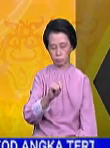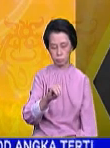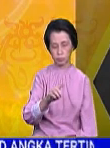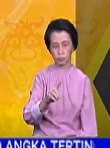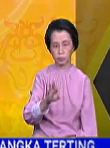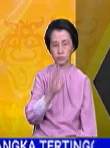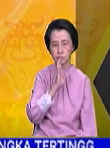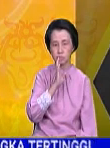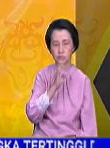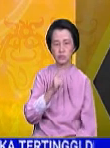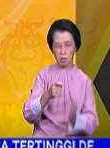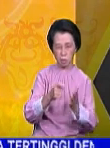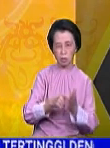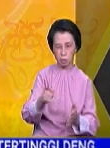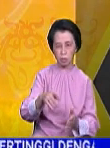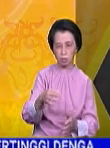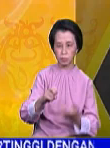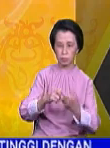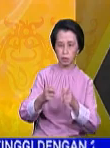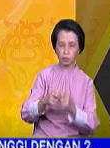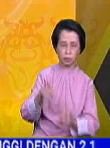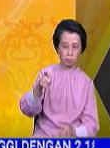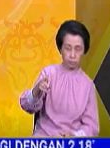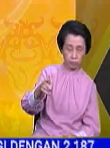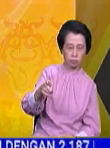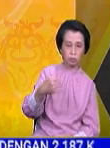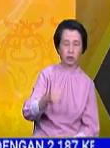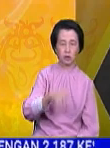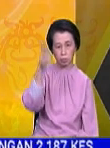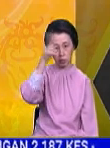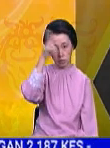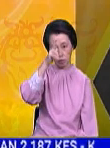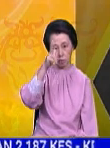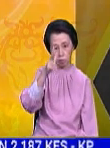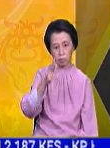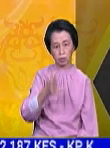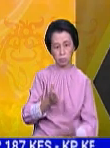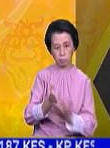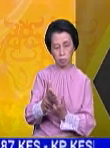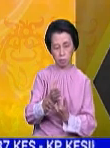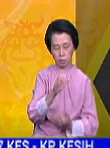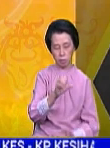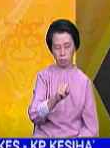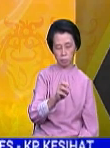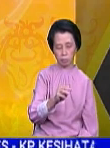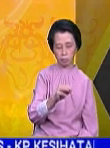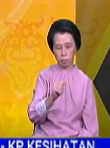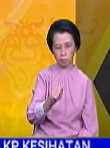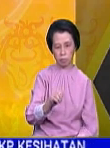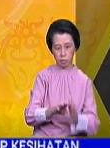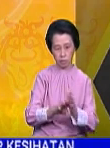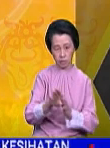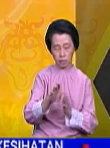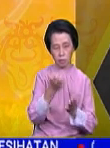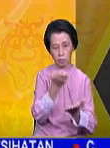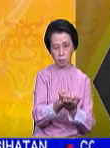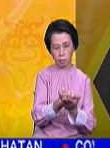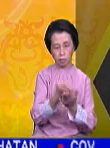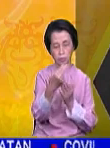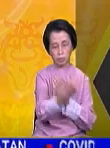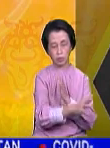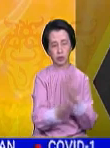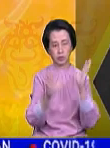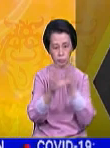berkata memahami keperluan dan permasalahan tersebut, Kerajaan Negeri menerusi SMA, Perpadanan Pembangunan Ekonomi Sarawak